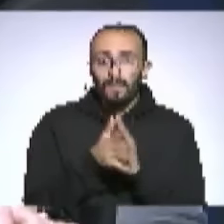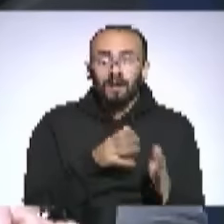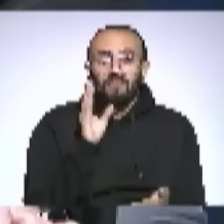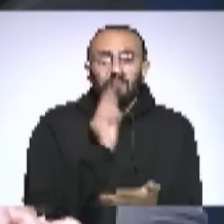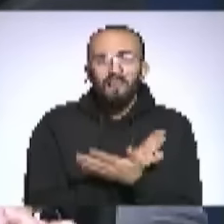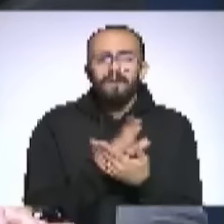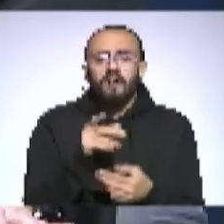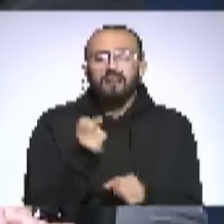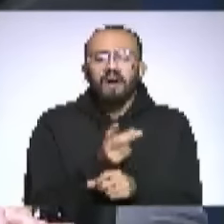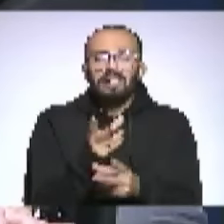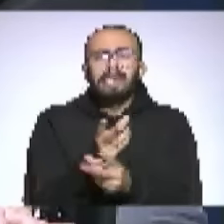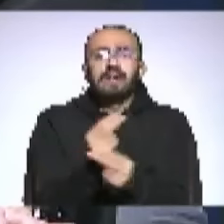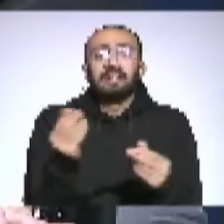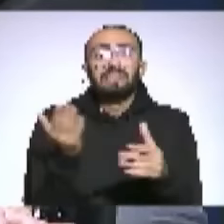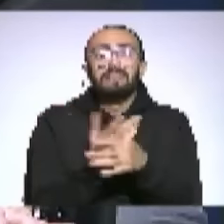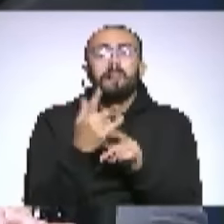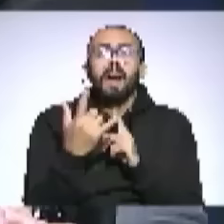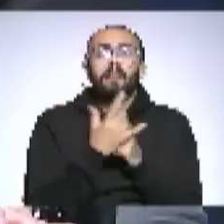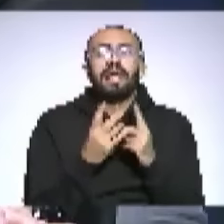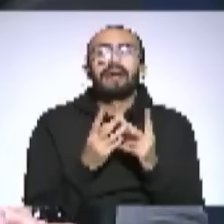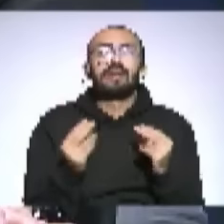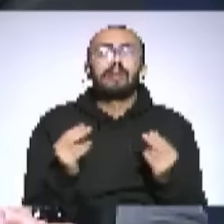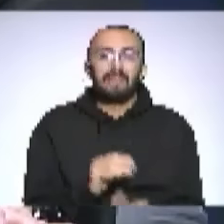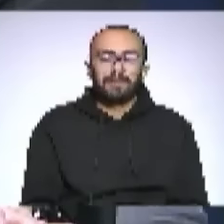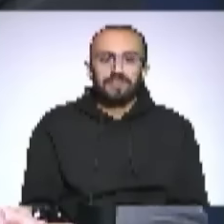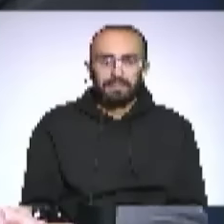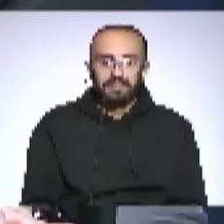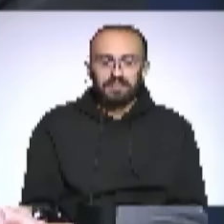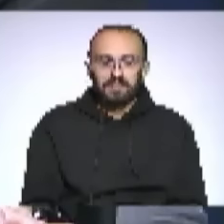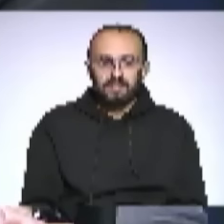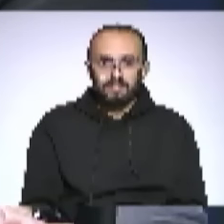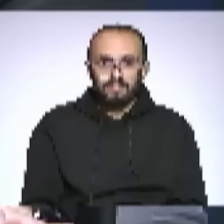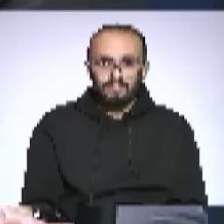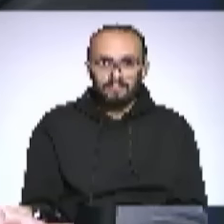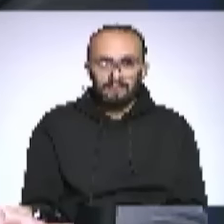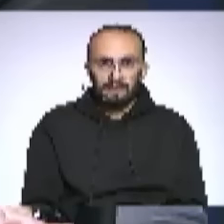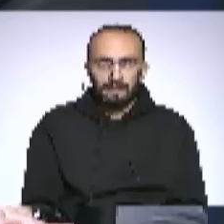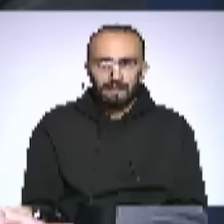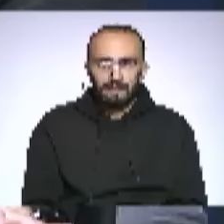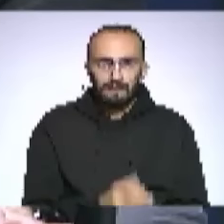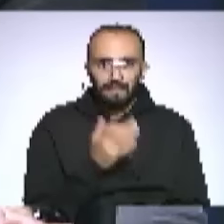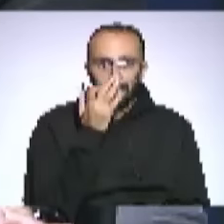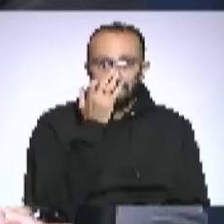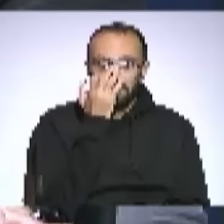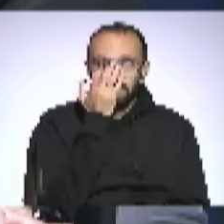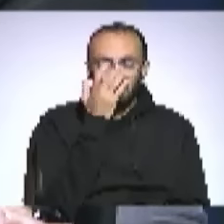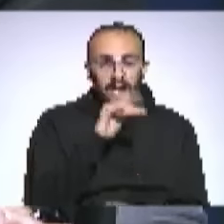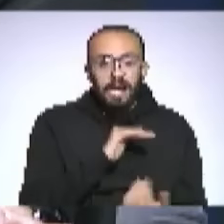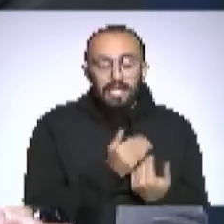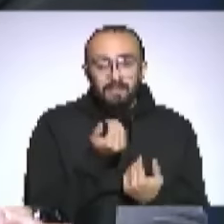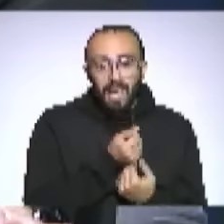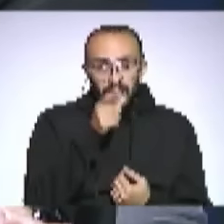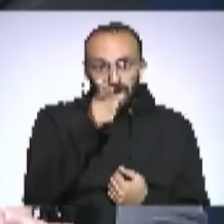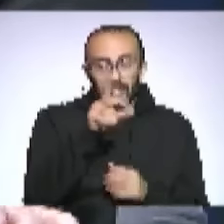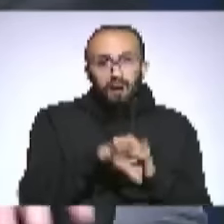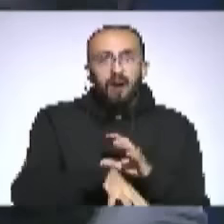خطاياها الكثيره لانها احبت كثيرا ام وقال لها ايمانك قد